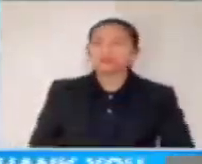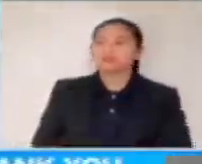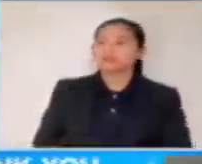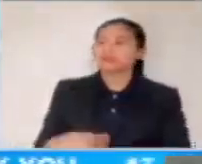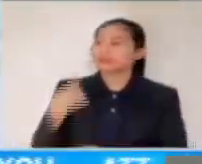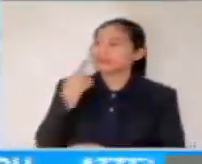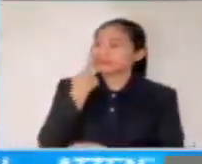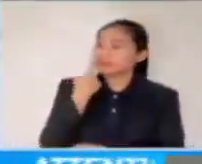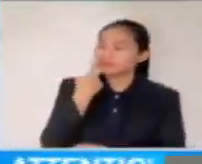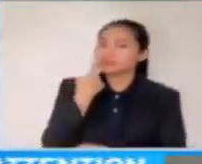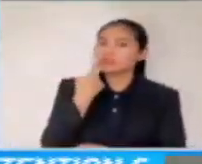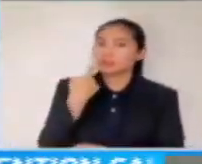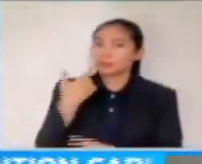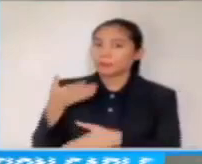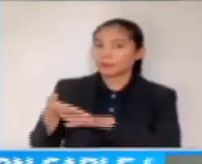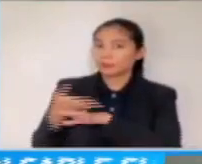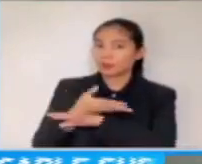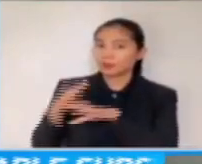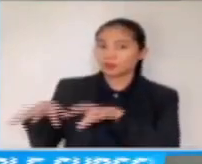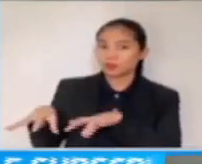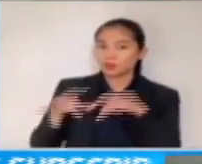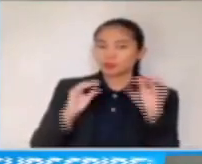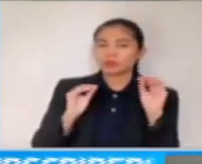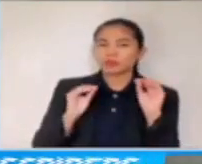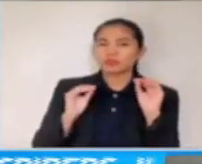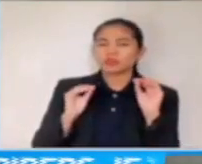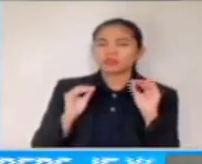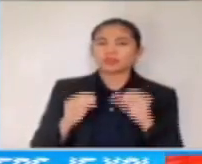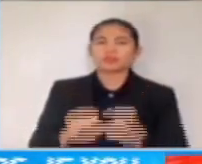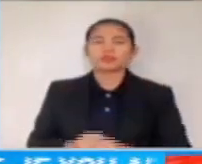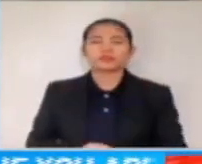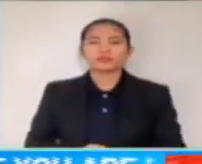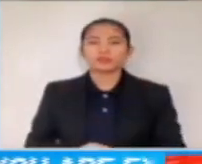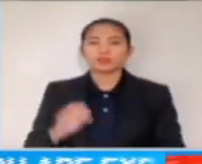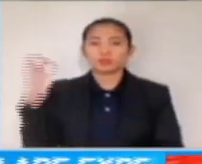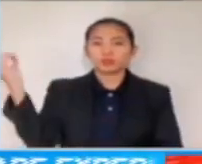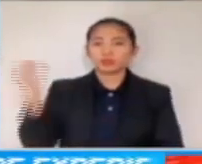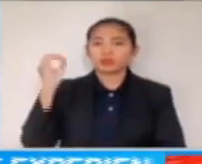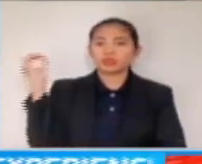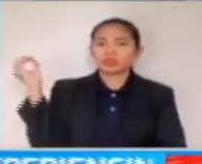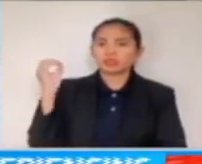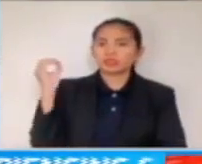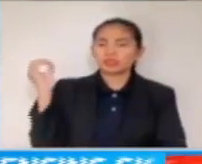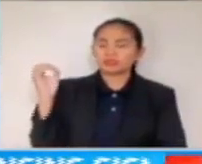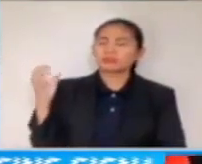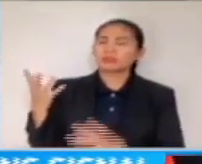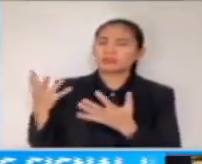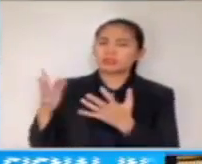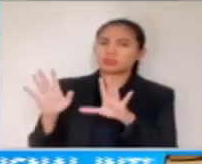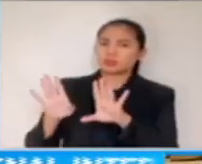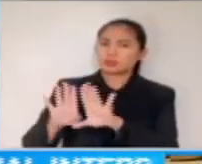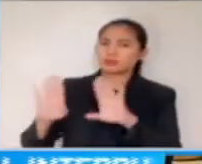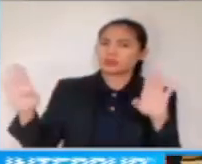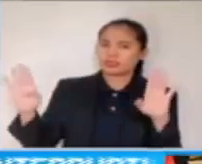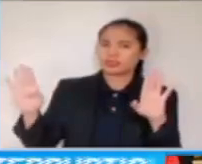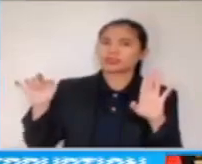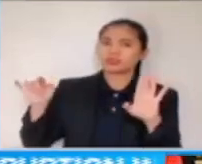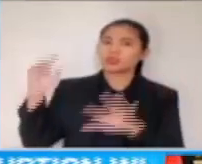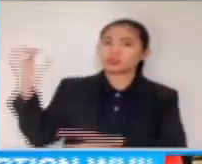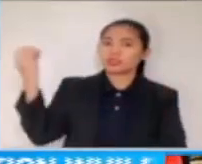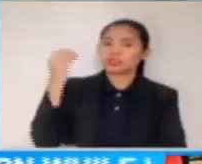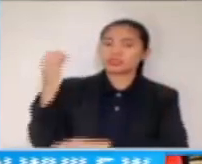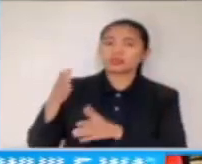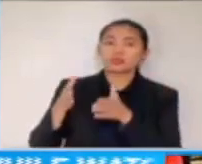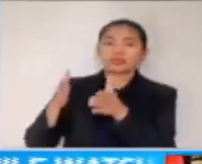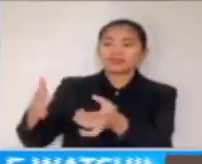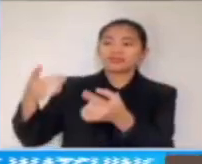area, tayo na sila sa area ng Ortigas. Binuksan na yung bahagi ng Ortigas sa northbound